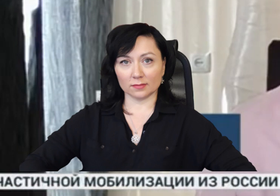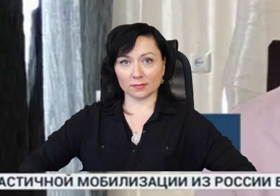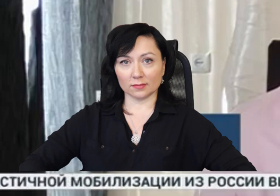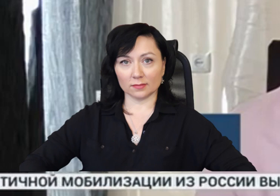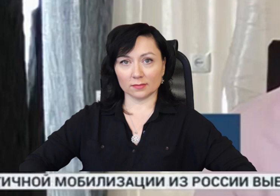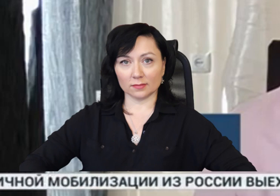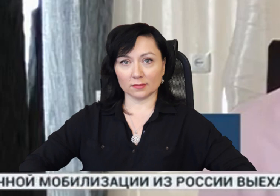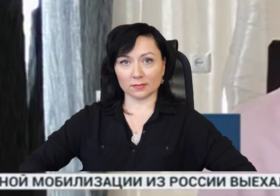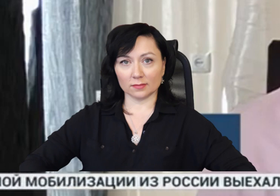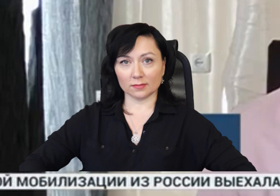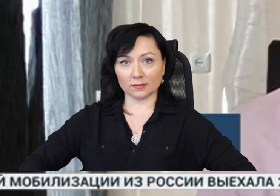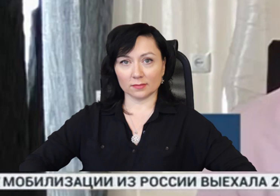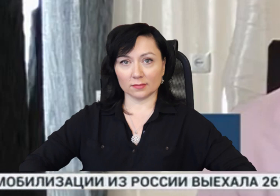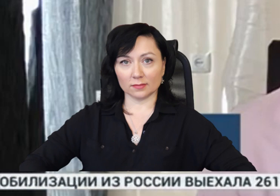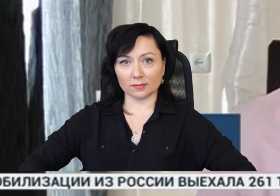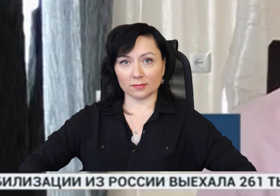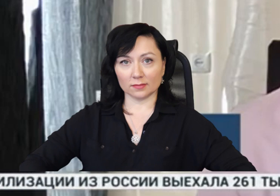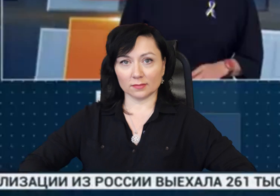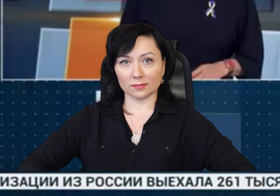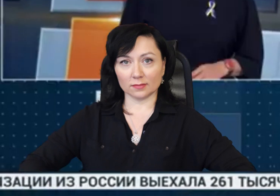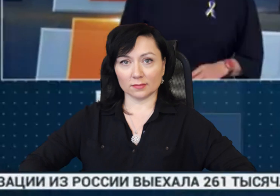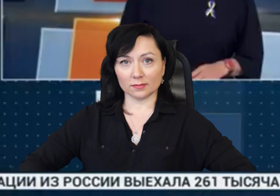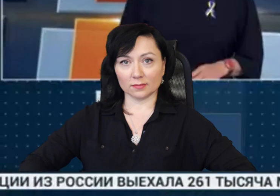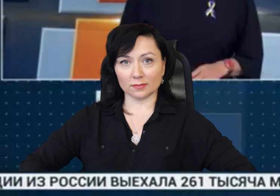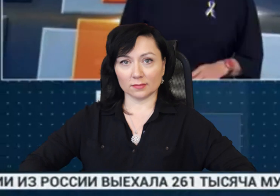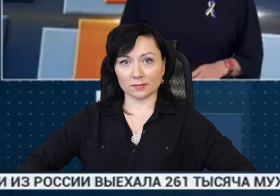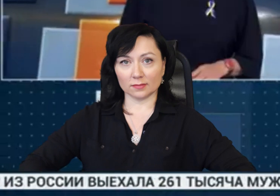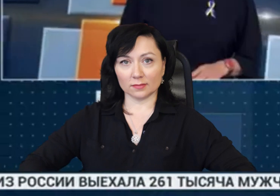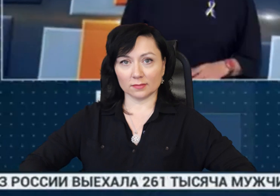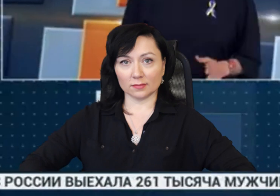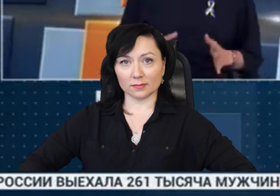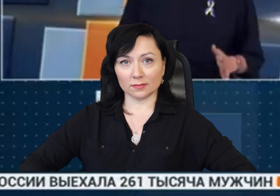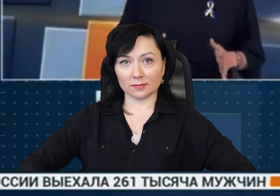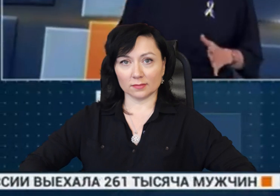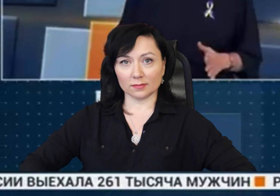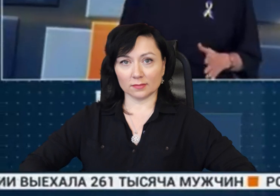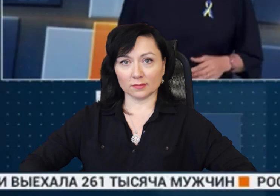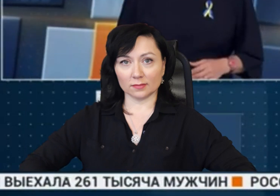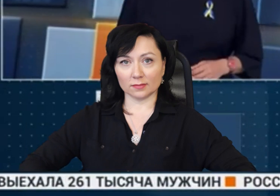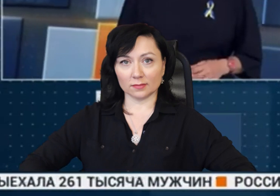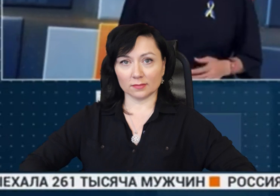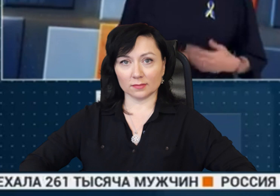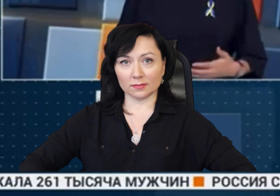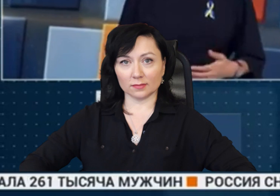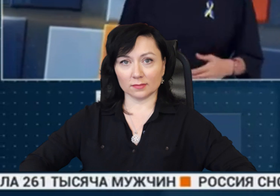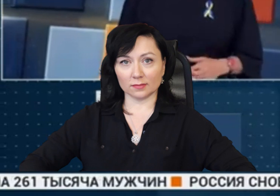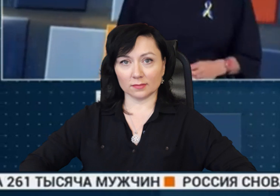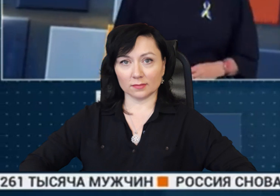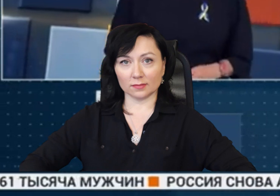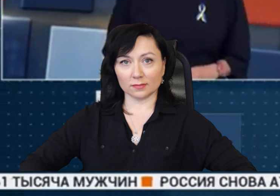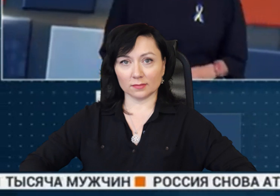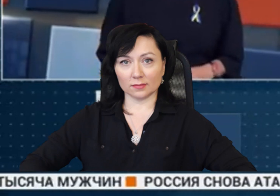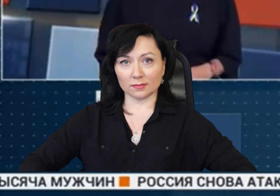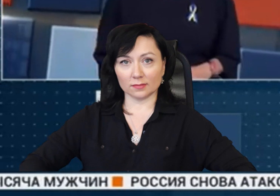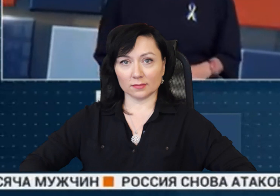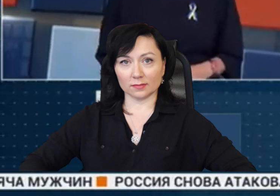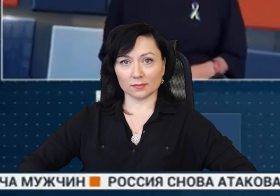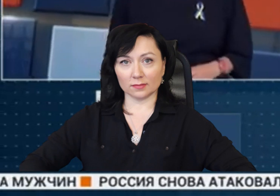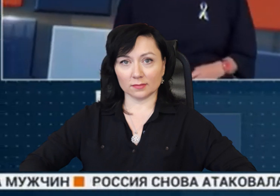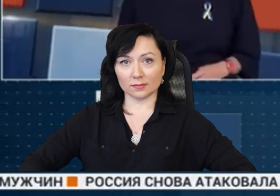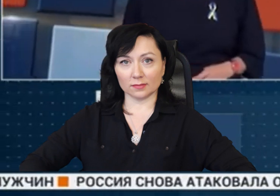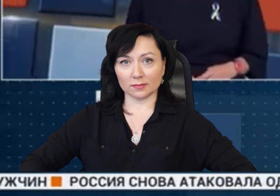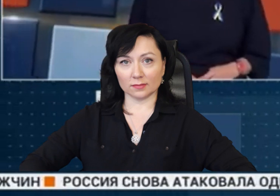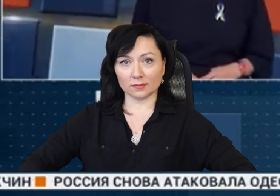повестка Но даже если повестка есть возникают сложности например сейчас многие зарубежные авиакомпании